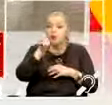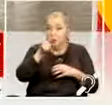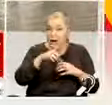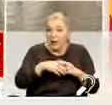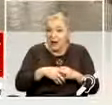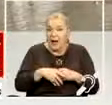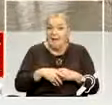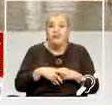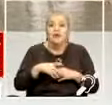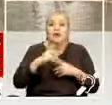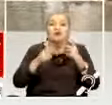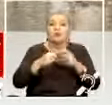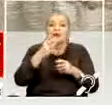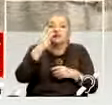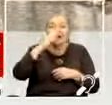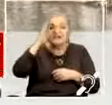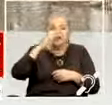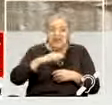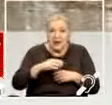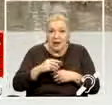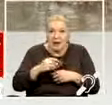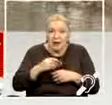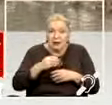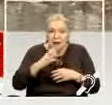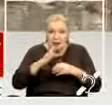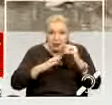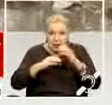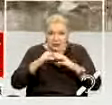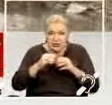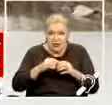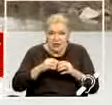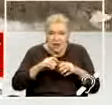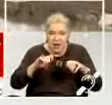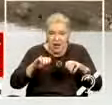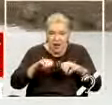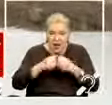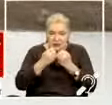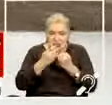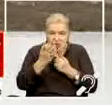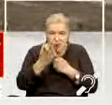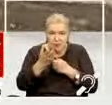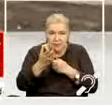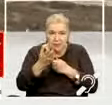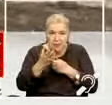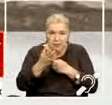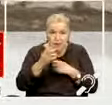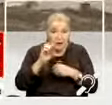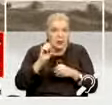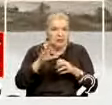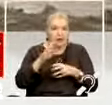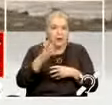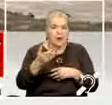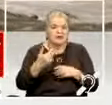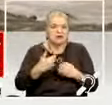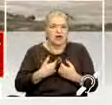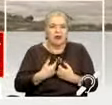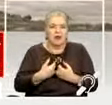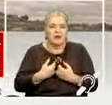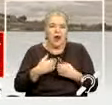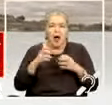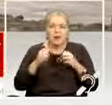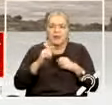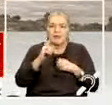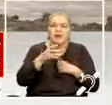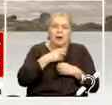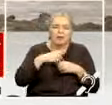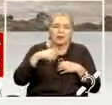cel care după 3 zile de la construcție s-a surpat. Din informațiile pe care le avem cerute de la Consiliul Județean, pentru